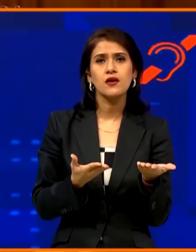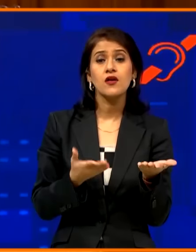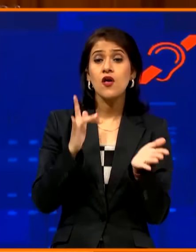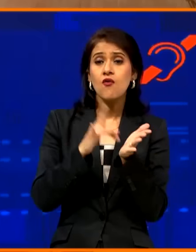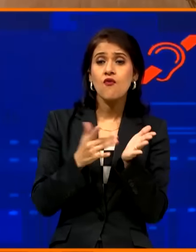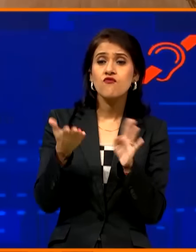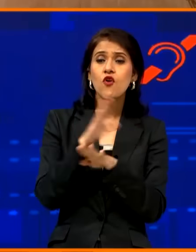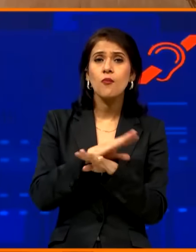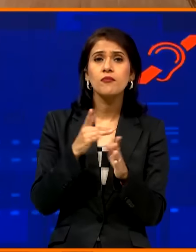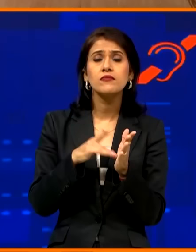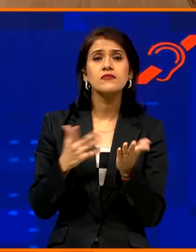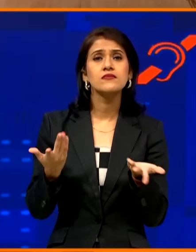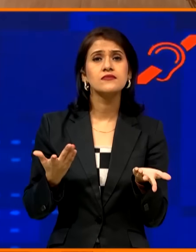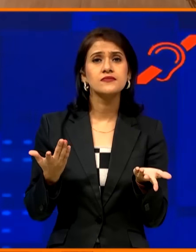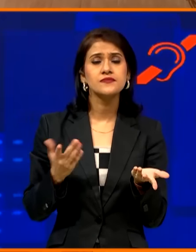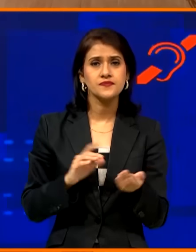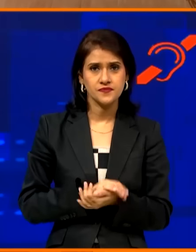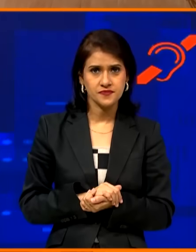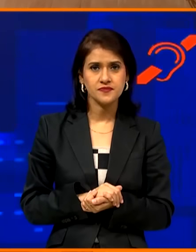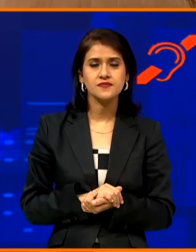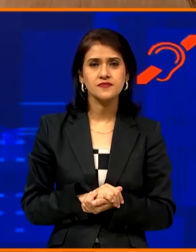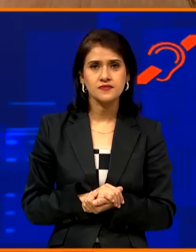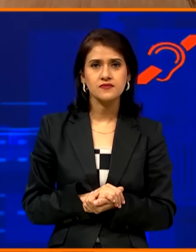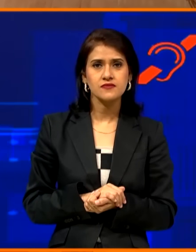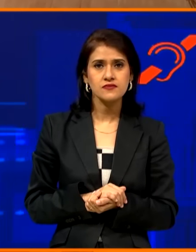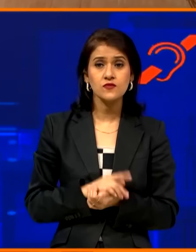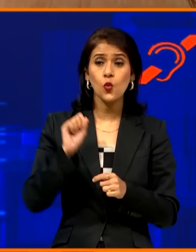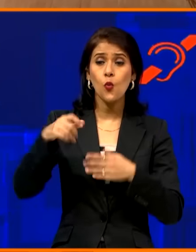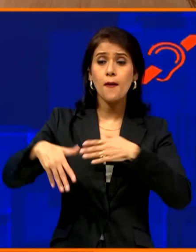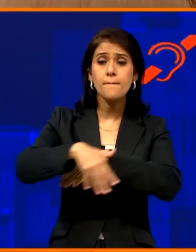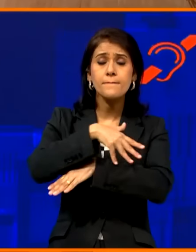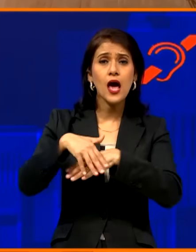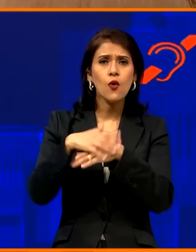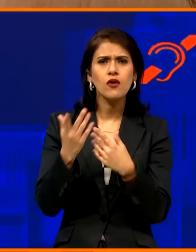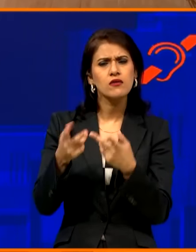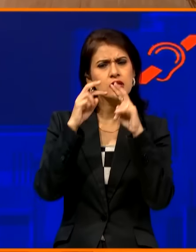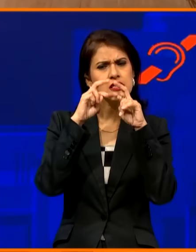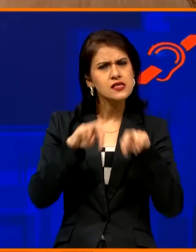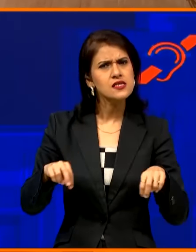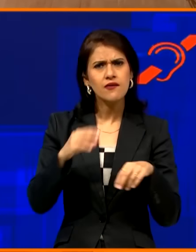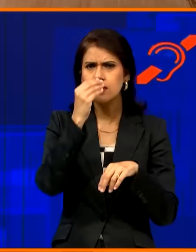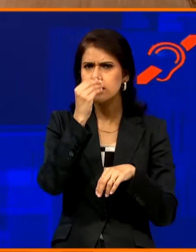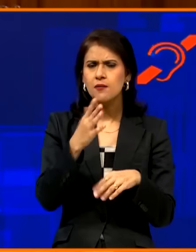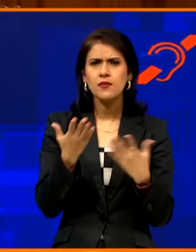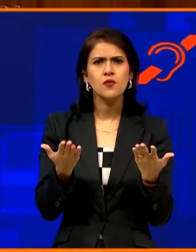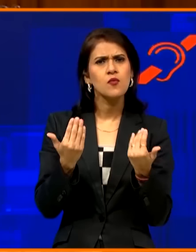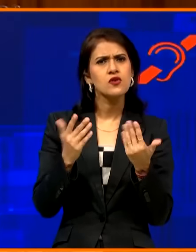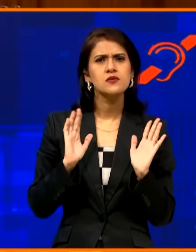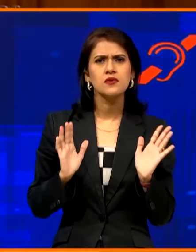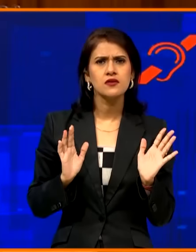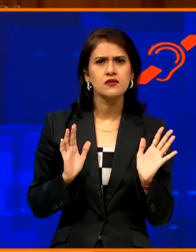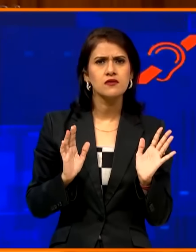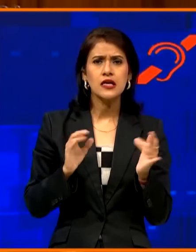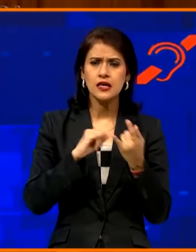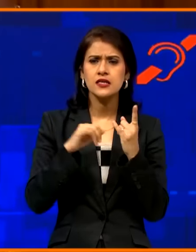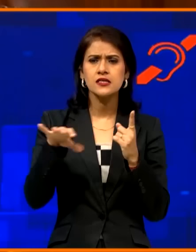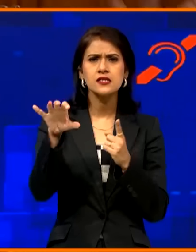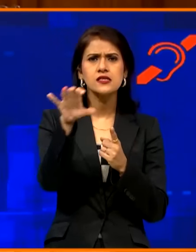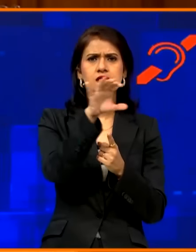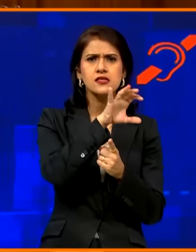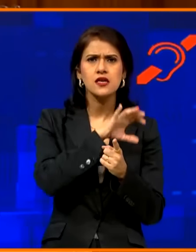आया है व कहां से आया है उसका बैकग्राउंड क्या है इसको तो एक पूरा सारे स्टेट की सारी